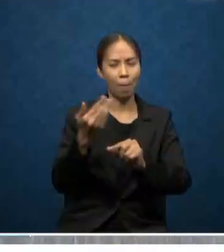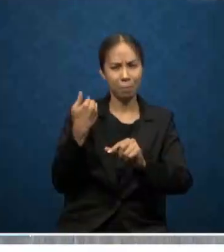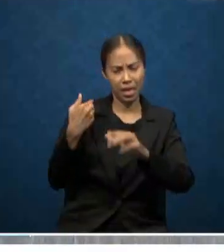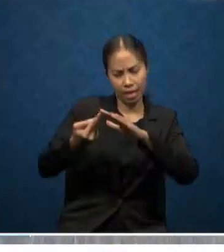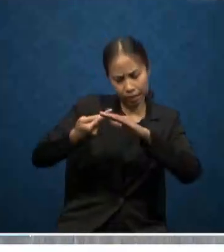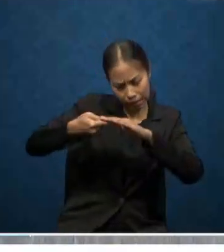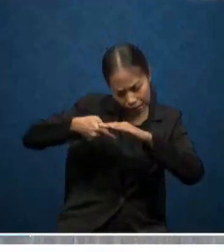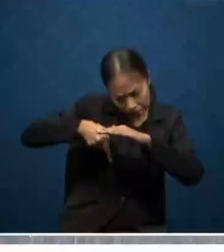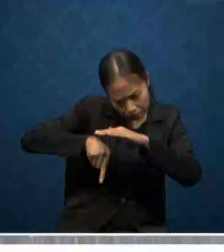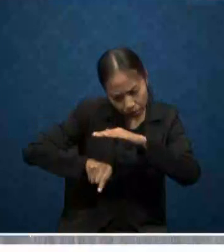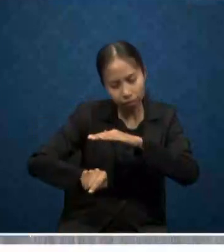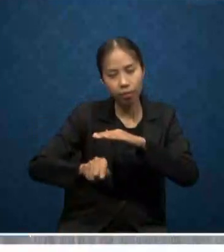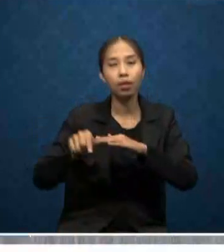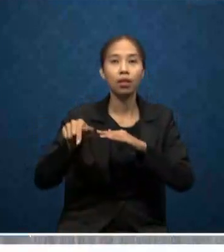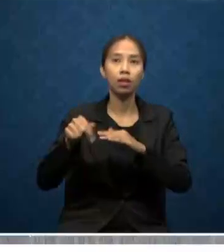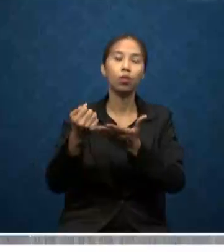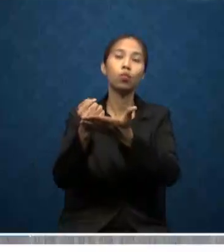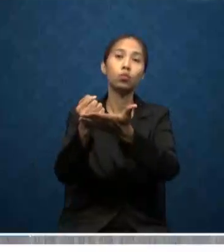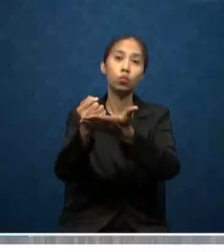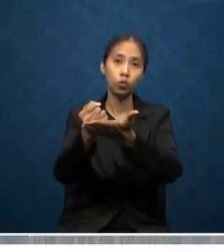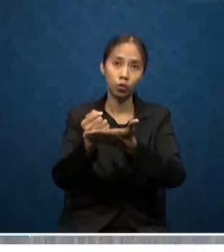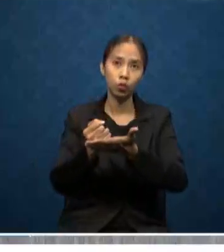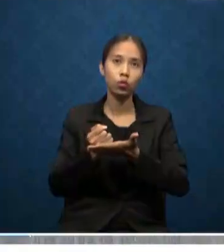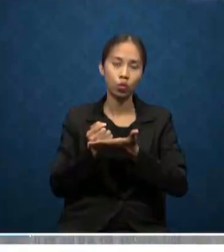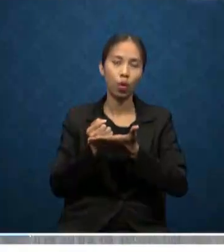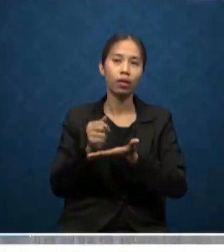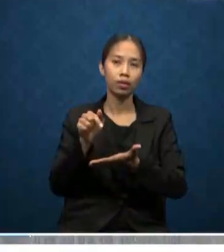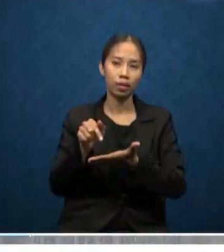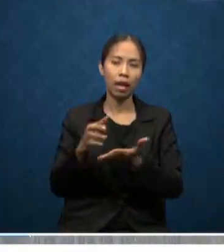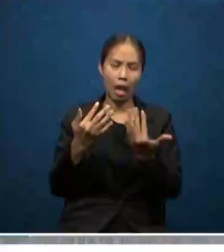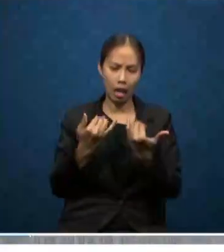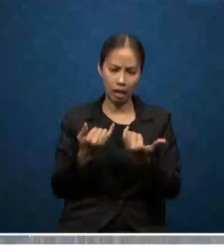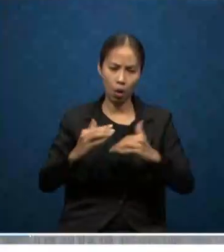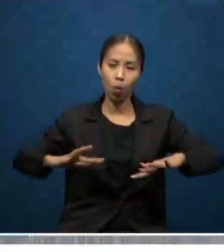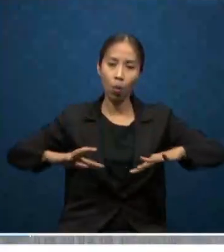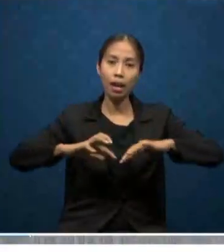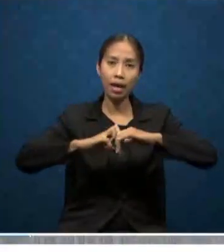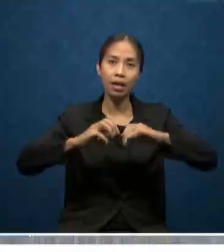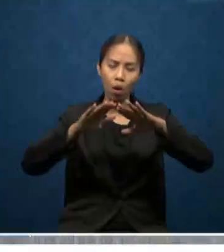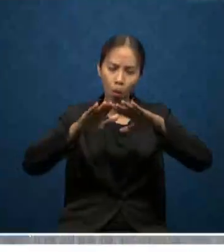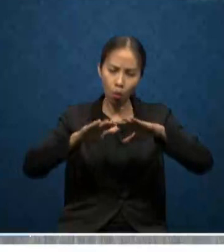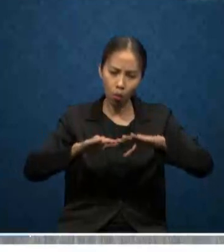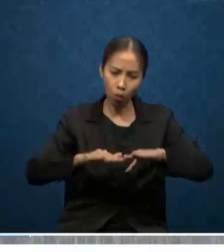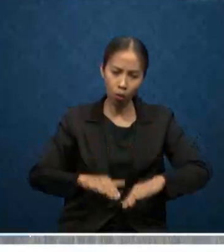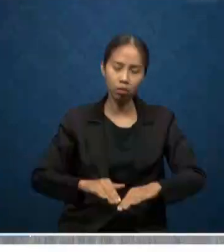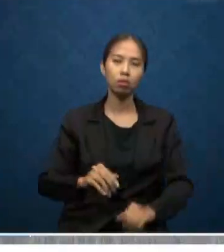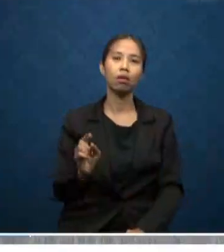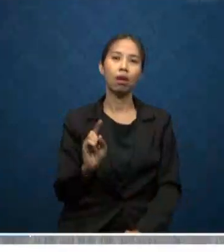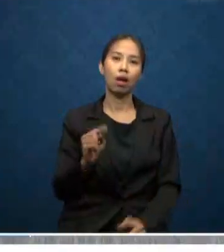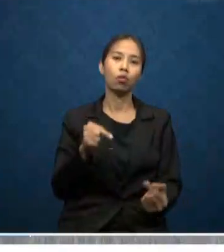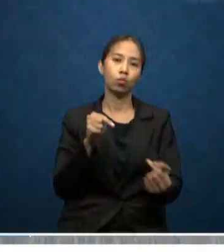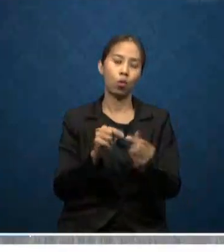ที่จะช่วยในการที่จะทำให้อุบัติเหตุลดลงได้เนี่ยมันเป็นเรื่องของกฎหมายท้อง